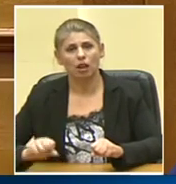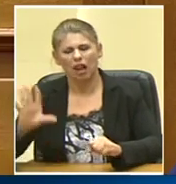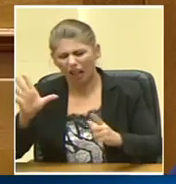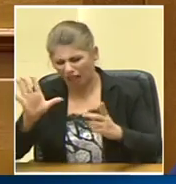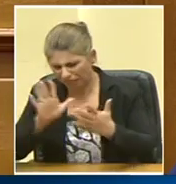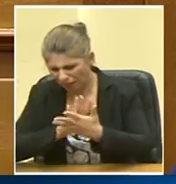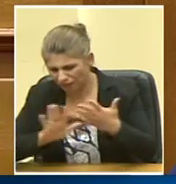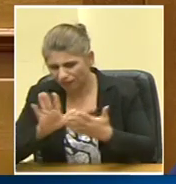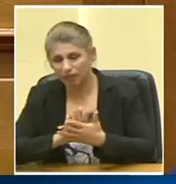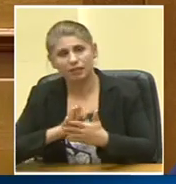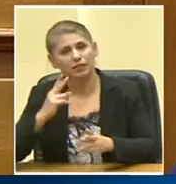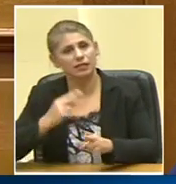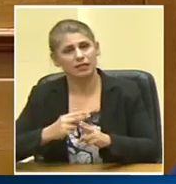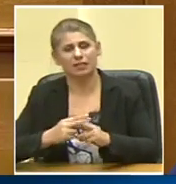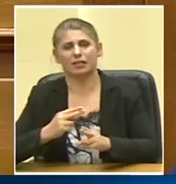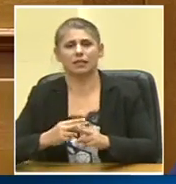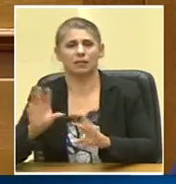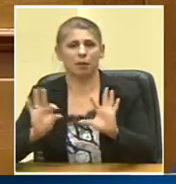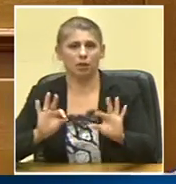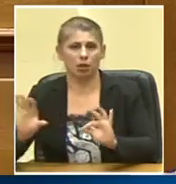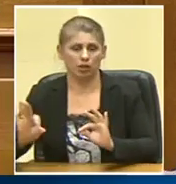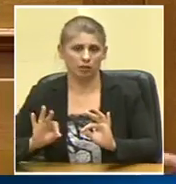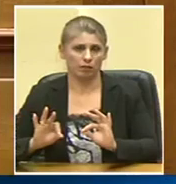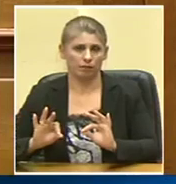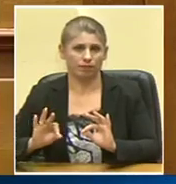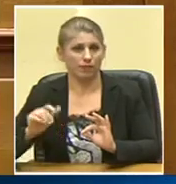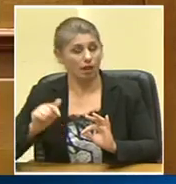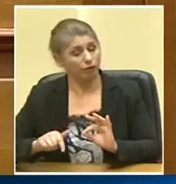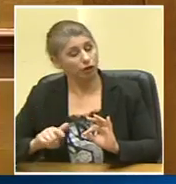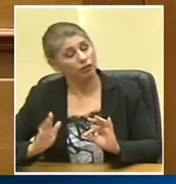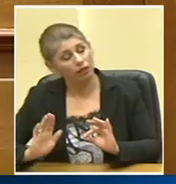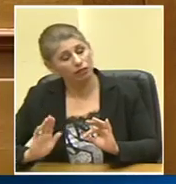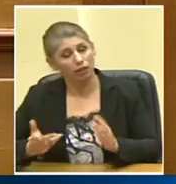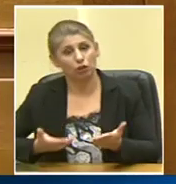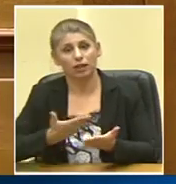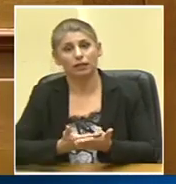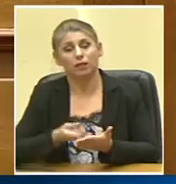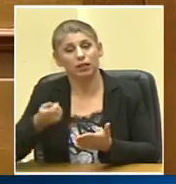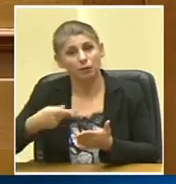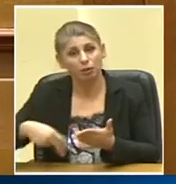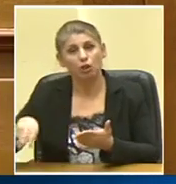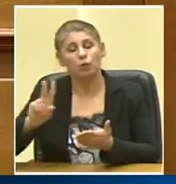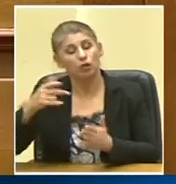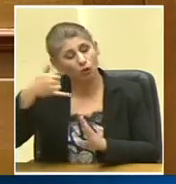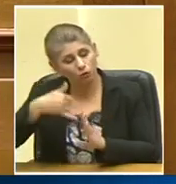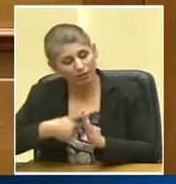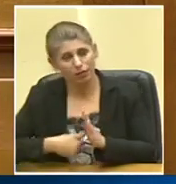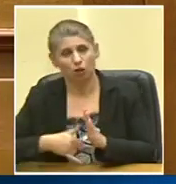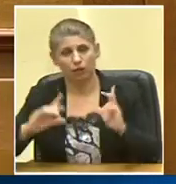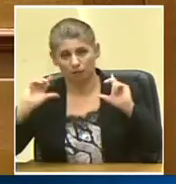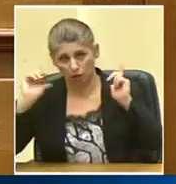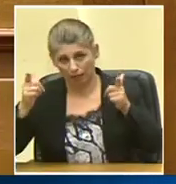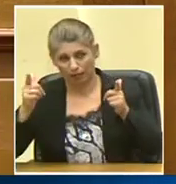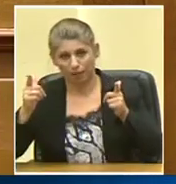αδιαφάνειας σε κρίσιμες επιλογές. Αυτό ήταν άλλωστε και το αίτημα για περισσότερη και ουσιαστικότερη